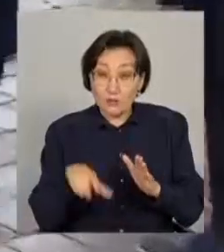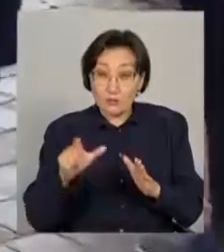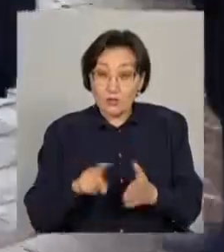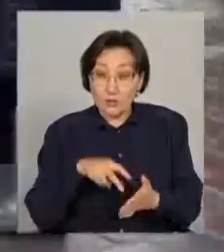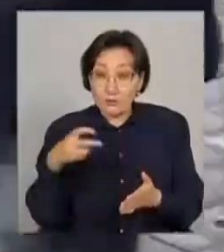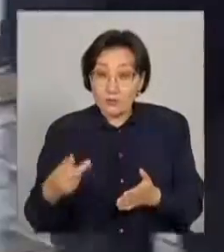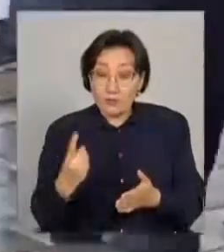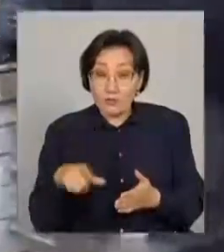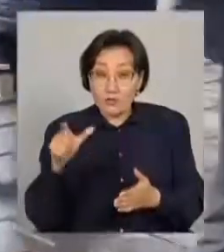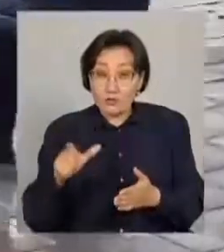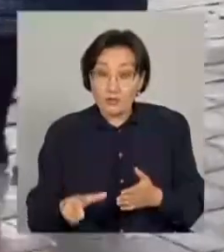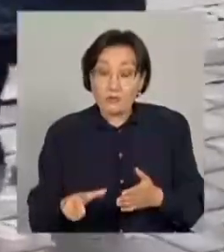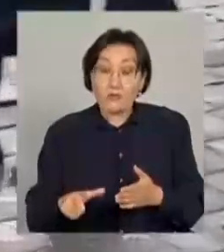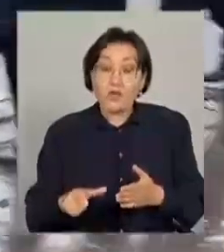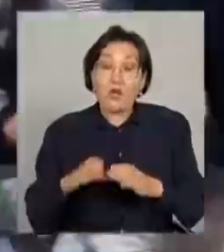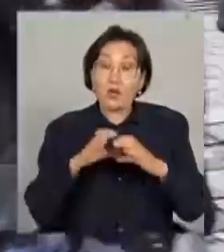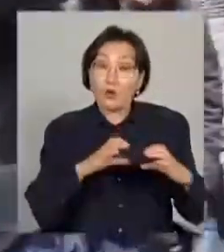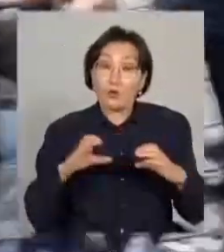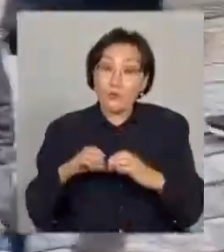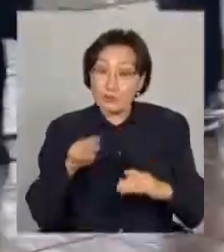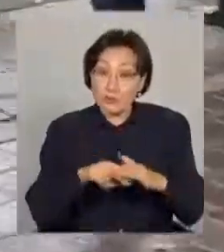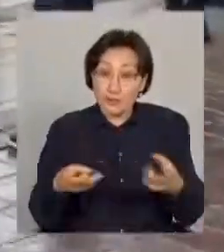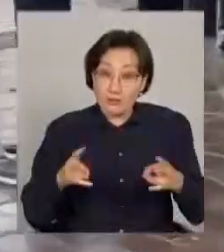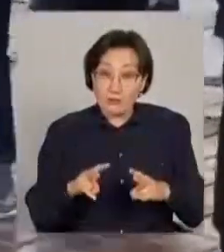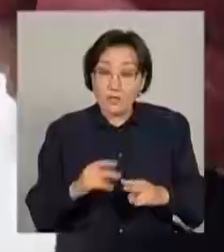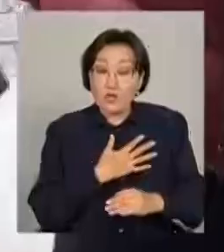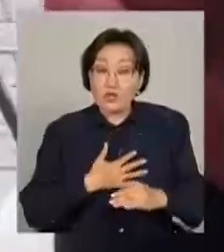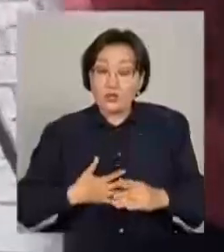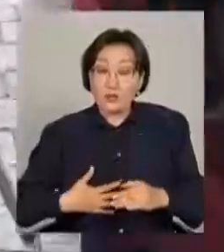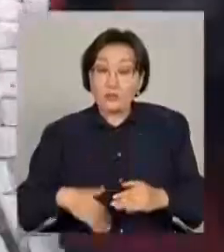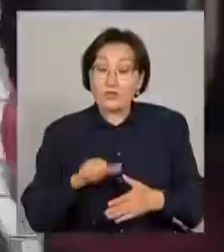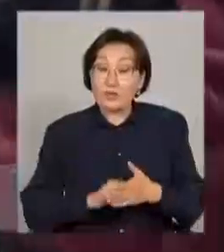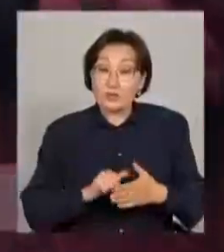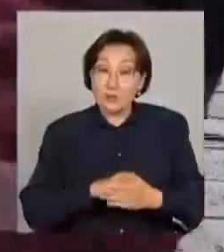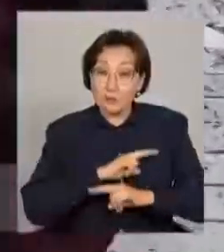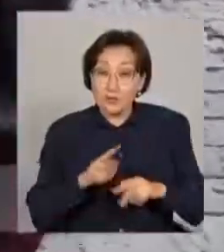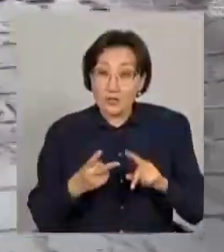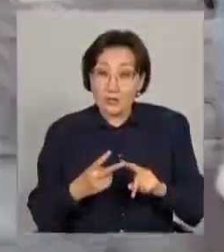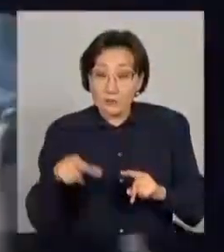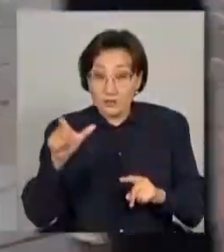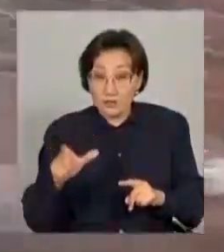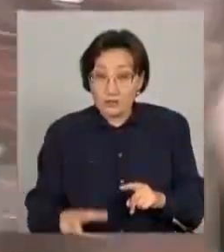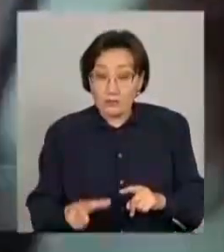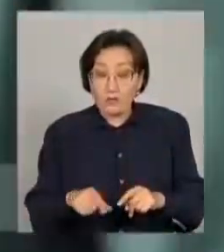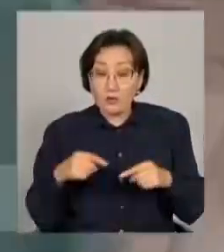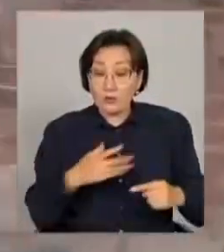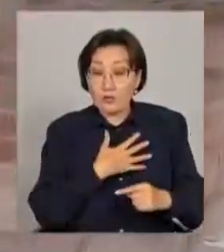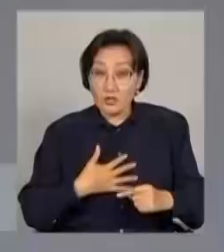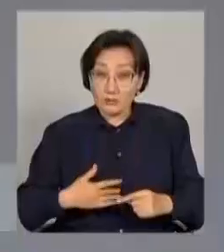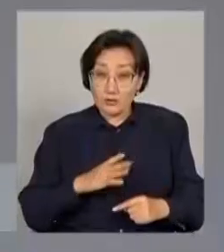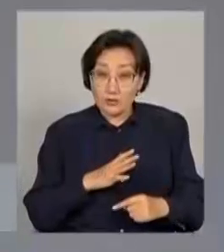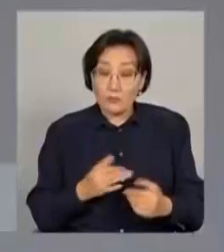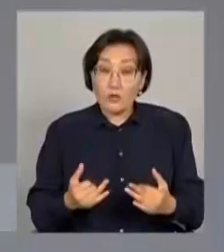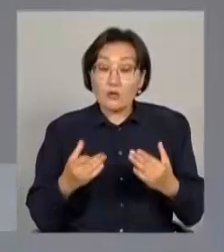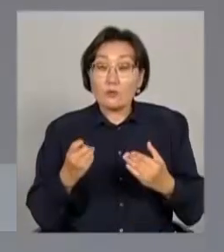еді. Бір адам қоғамдық көліктің астында қалып, алған жарақатынан оқиға орнында қаза тапса, екі азамат түрлі дене жарақатын алған болатын.